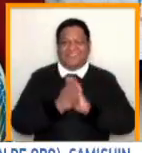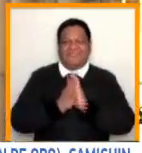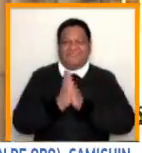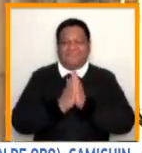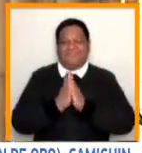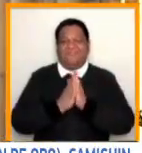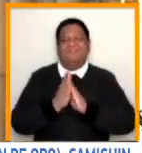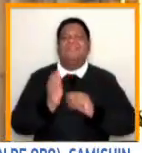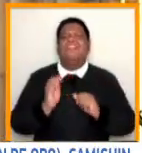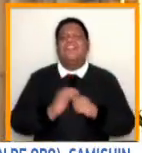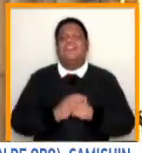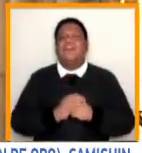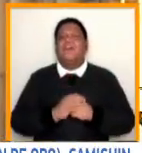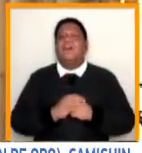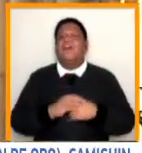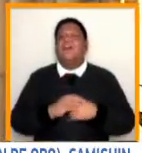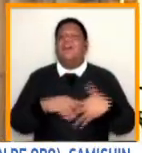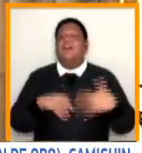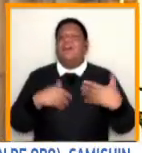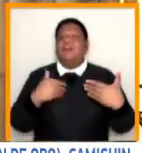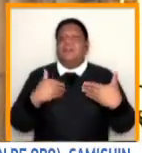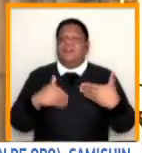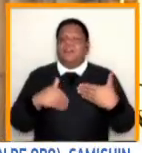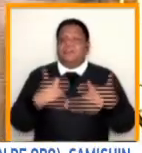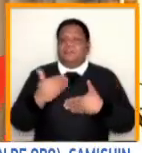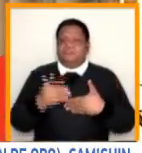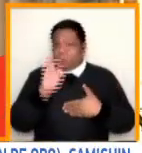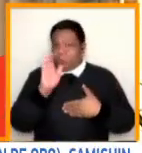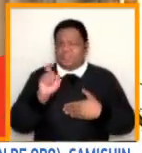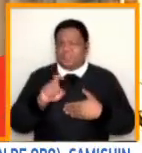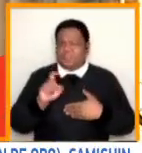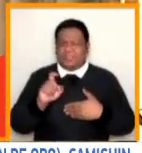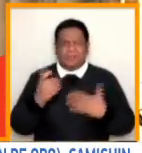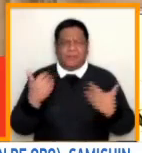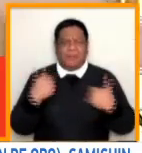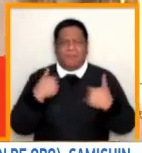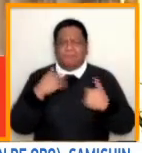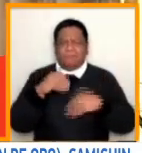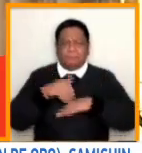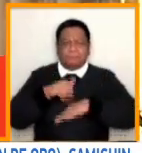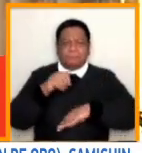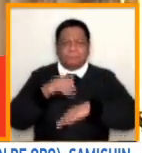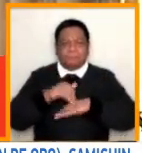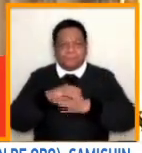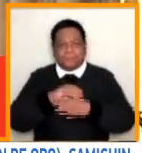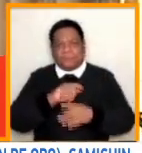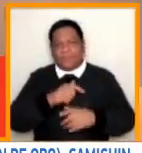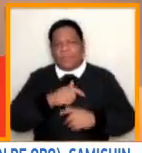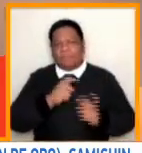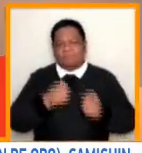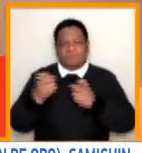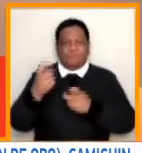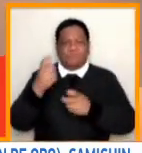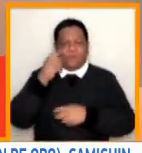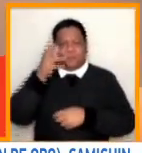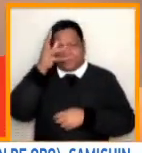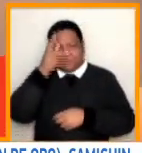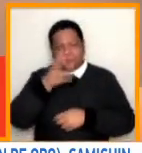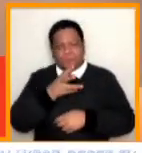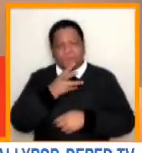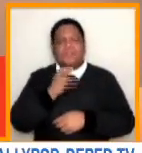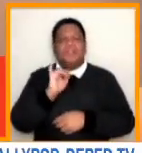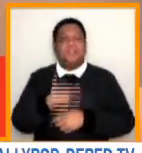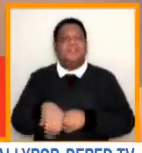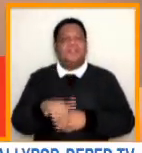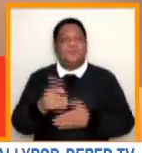And looking for fur parents, ang mag-asawang Rocco Nacino at Melissa Gohing. Setup mo to, Mari, ha? Yan ay para sa dalawang